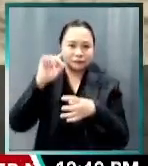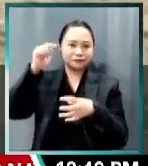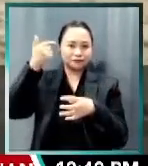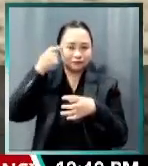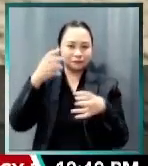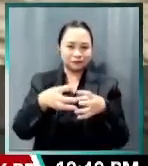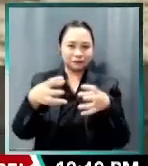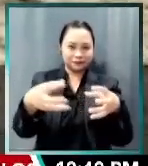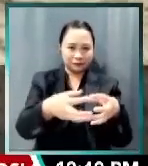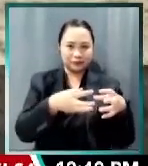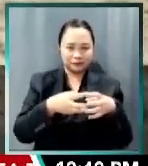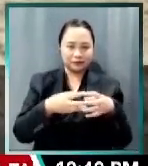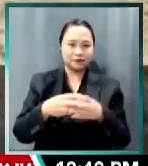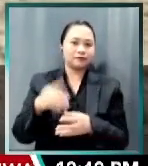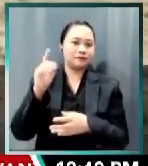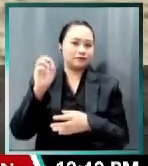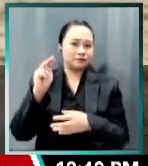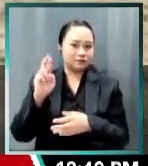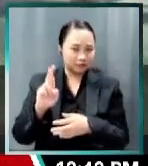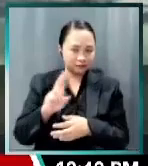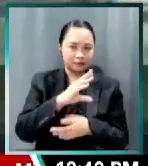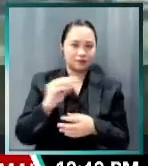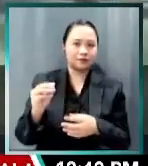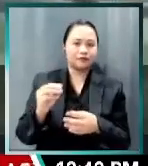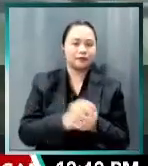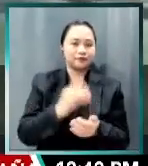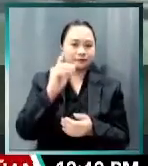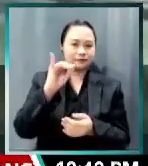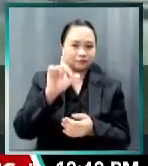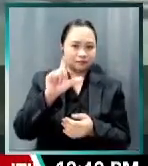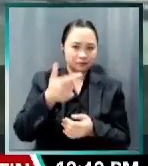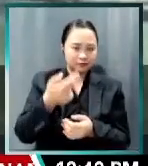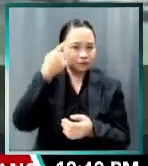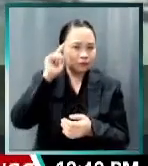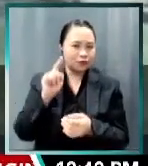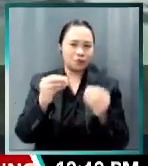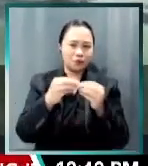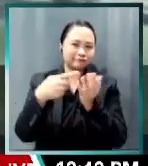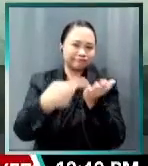stakeholders, DENR at DILG para matalakay ang sistema ng turismo sa probinsya.